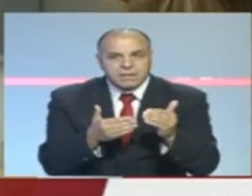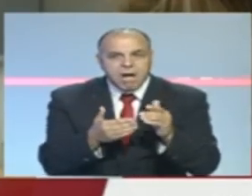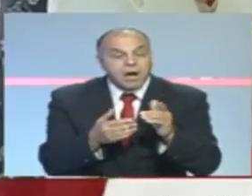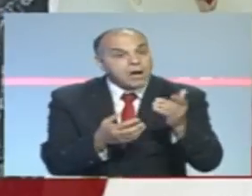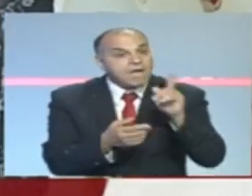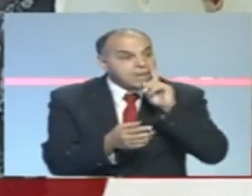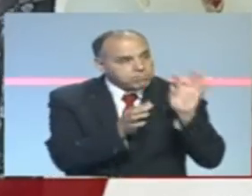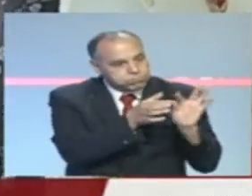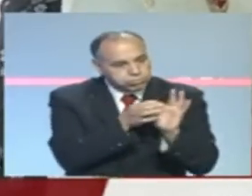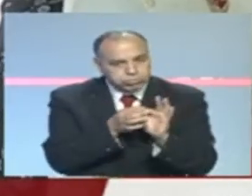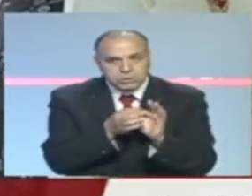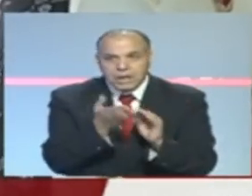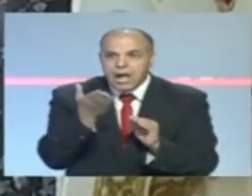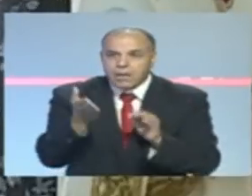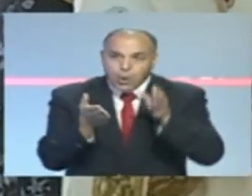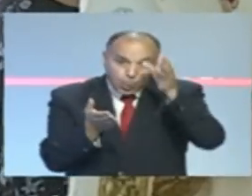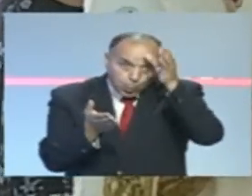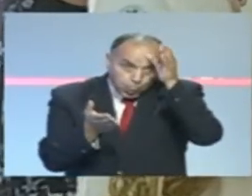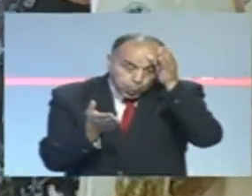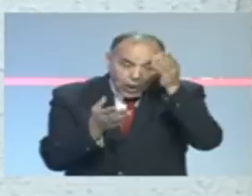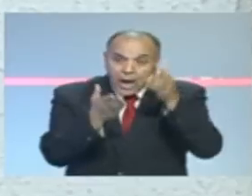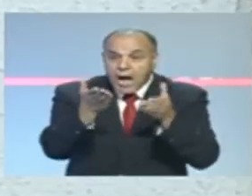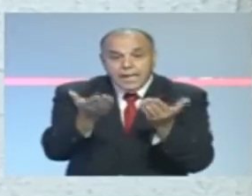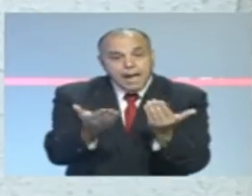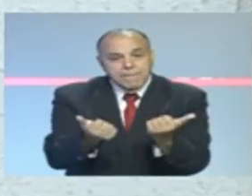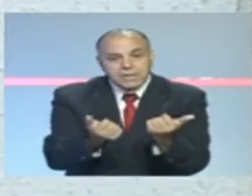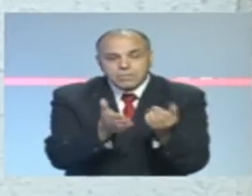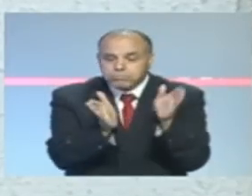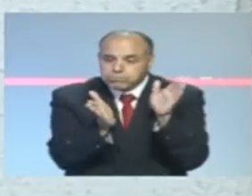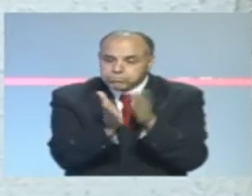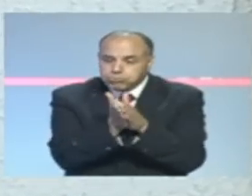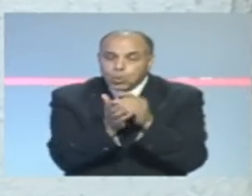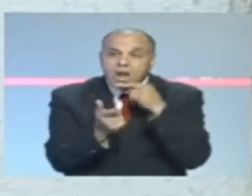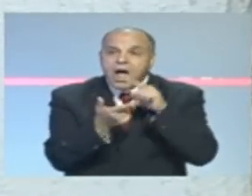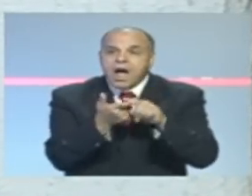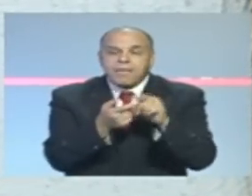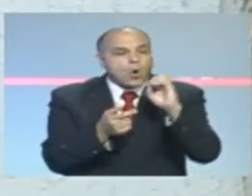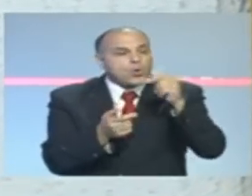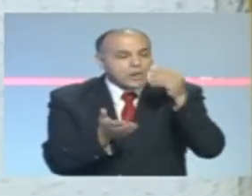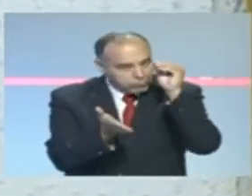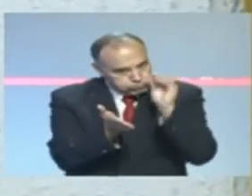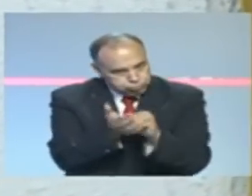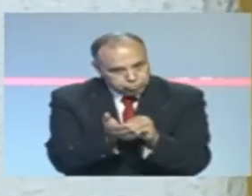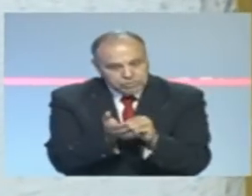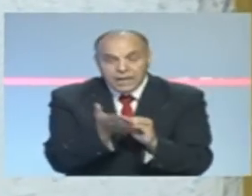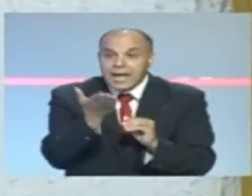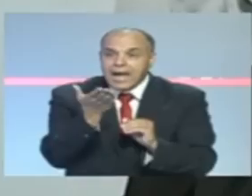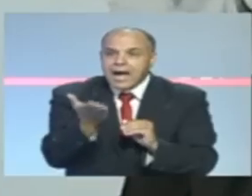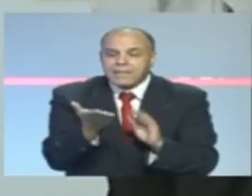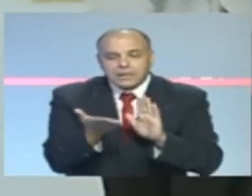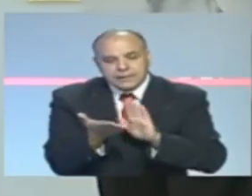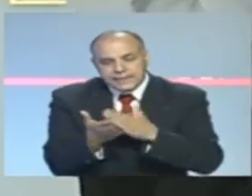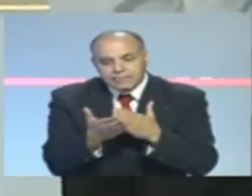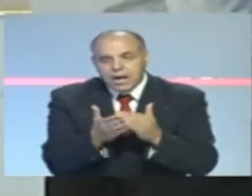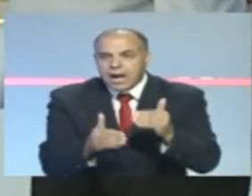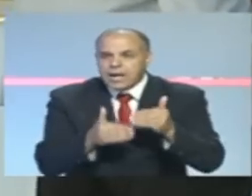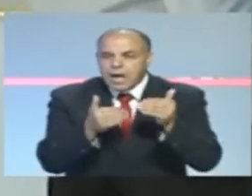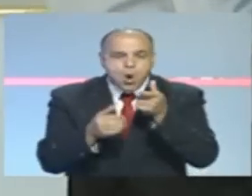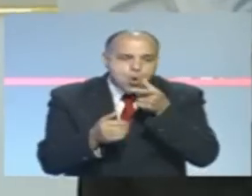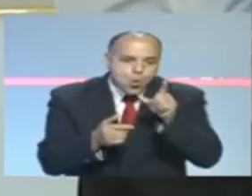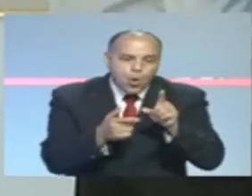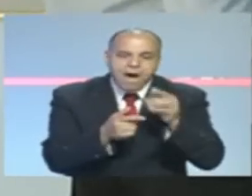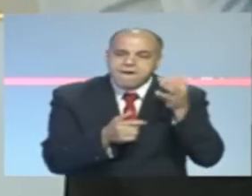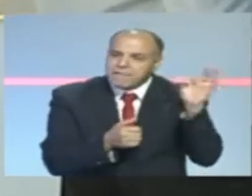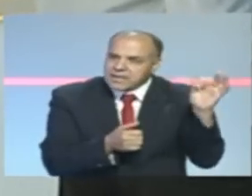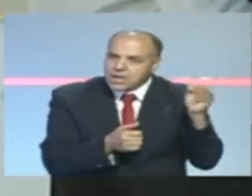محمل علمي موضوعي من المنتظر نشره على محامل رقميه على ان تتم ترجمته لاحقا الى اللغتين